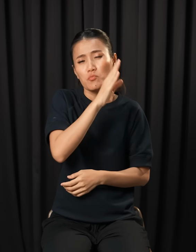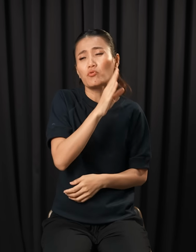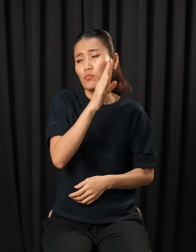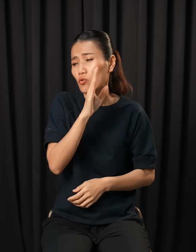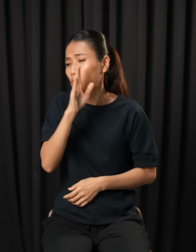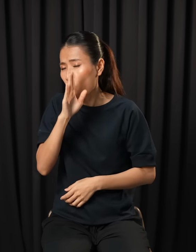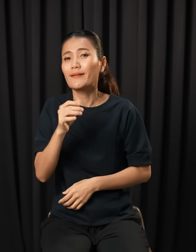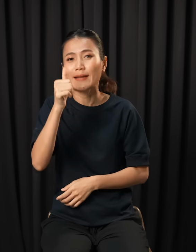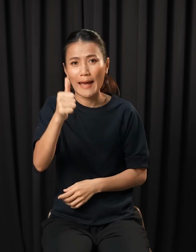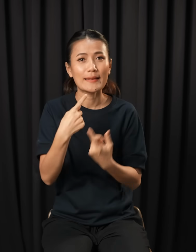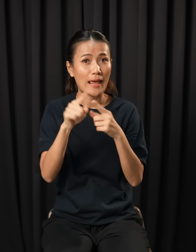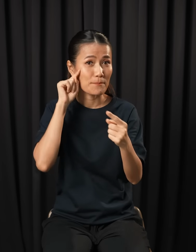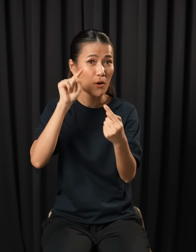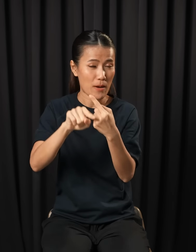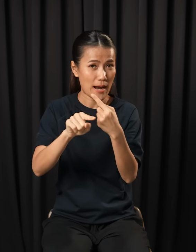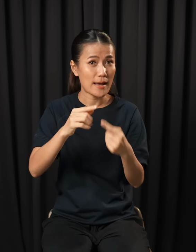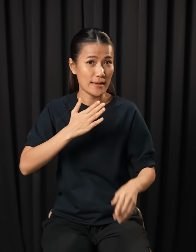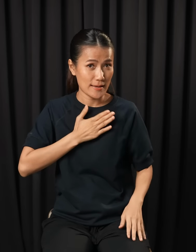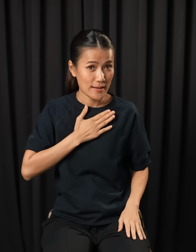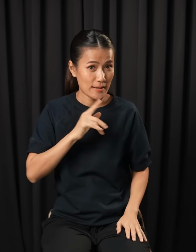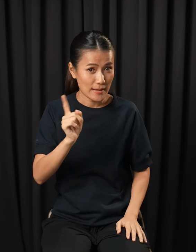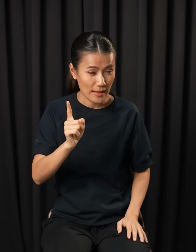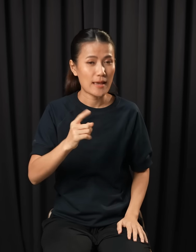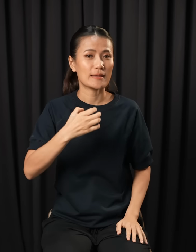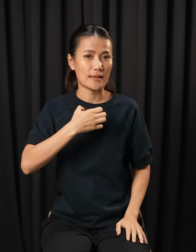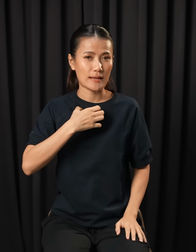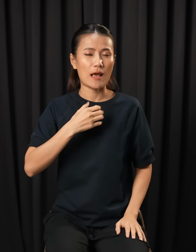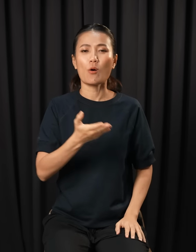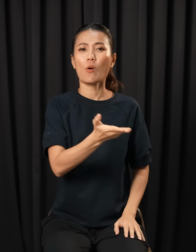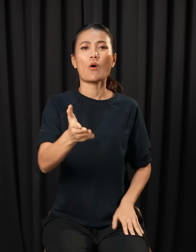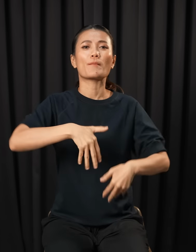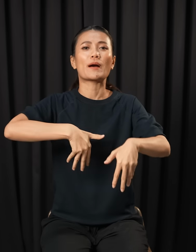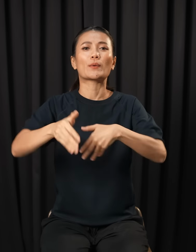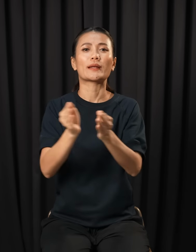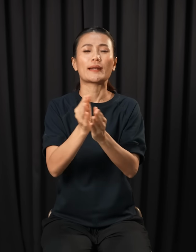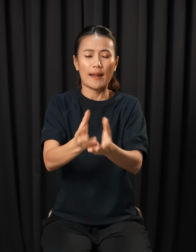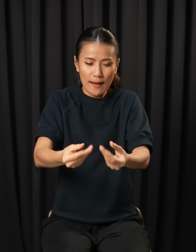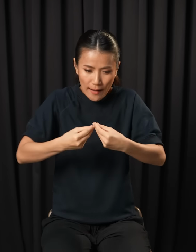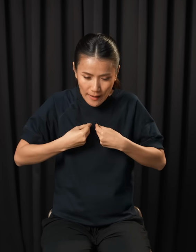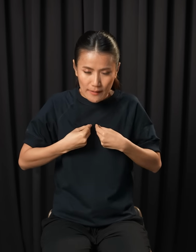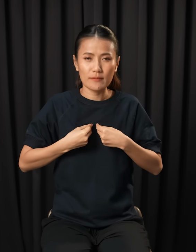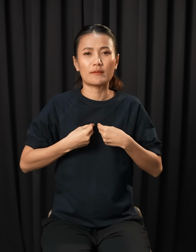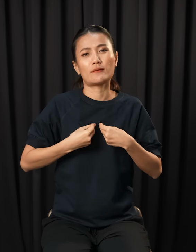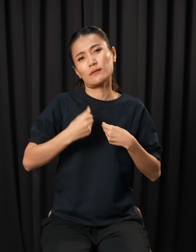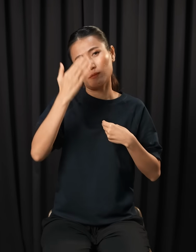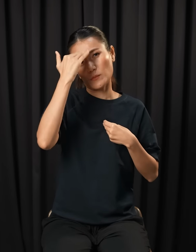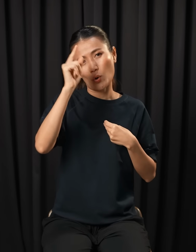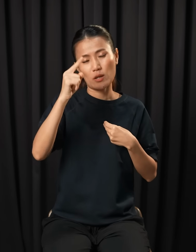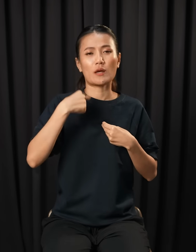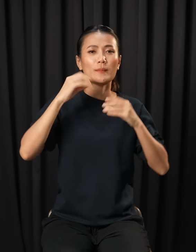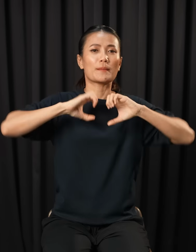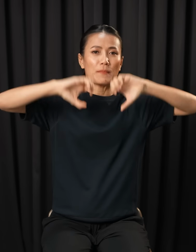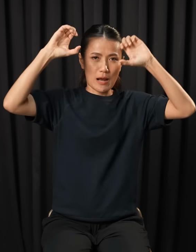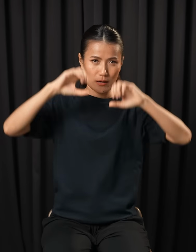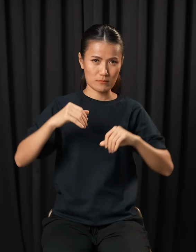จะเข้าสู่อำนาจรัฐในการบริหารเพราะฉะนั้นมันจะสมมติอย่างนั้นก็ได้สมมติอย่างนี้ก็ได้สมมติได้108แต่ผมก็คิดว่าเป้าในสิ่งที่เราควบคุมได้ก็คือว่า